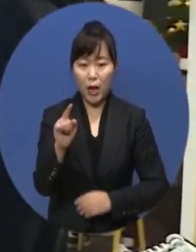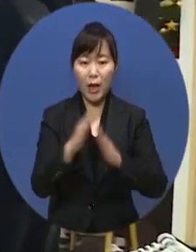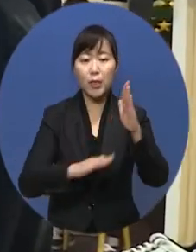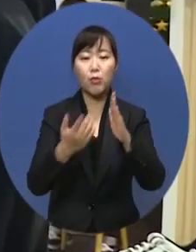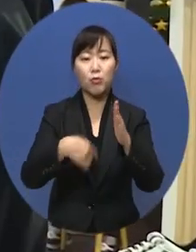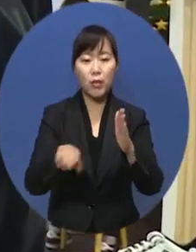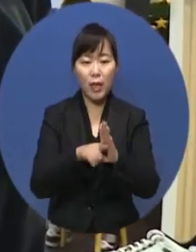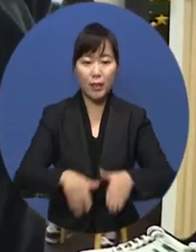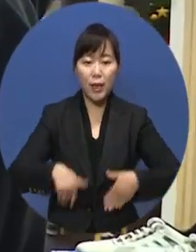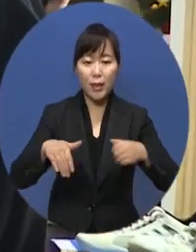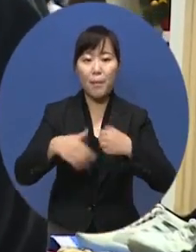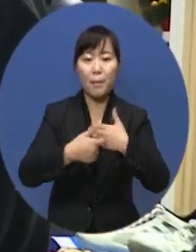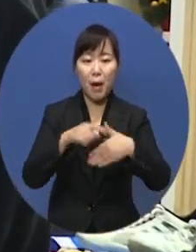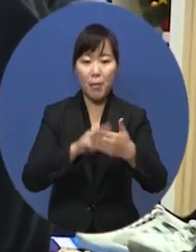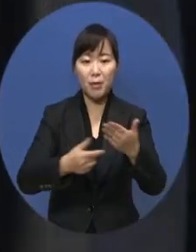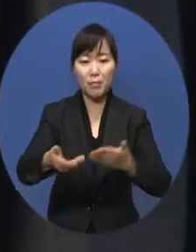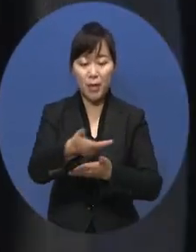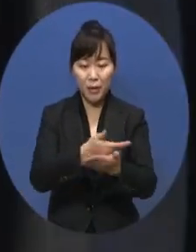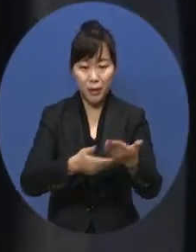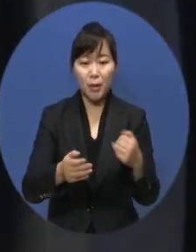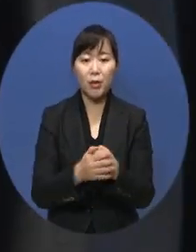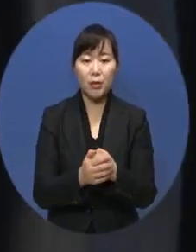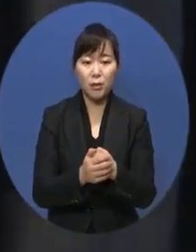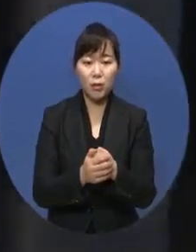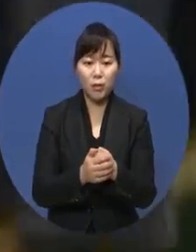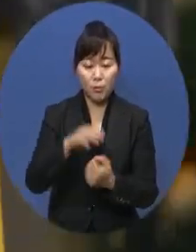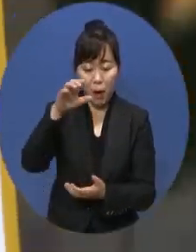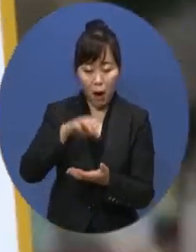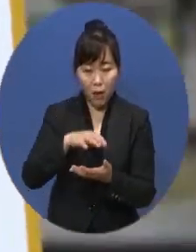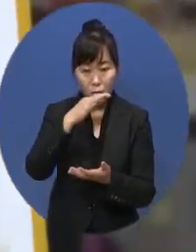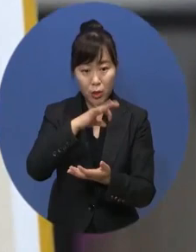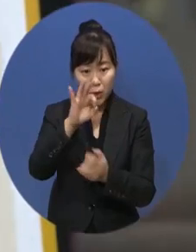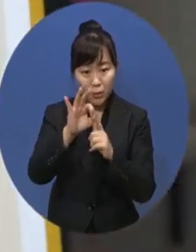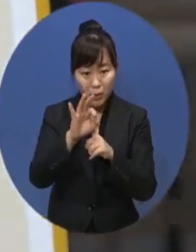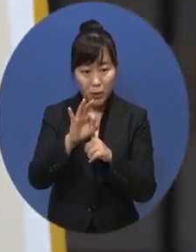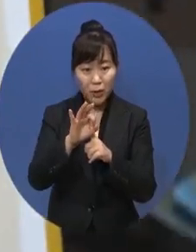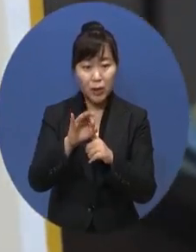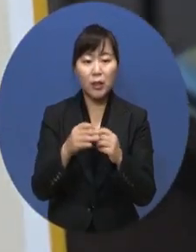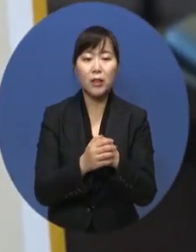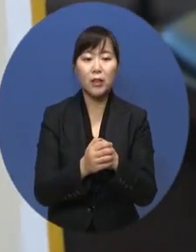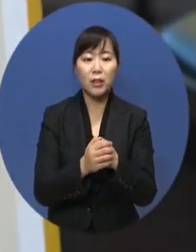따뜻한 마음을 나눴습니다. 모인 수익금은 추후 성남